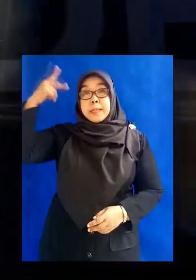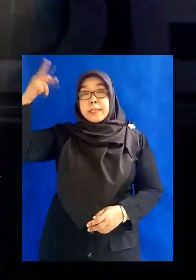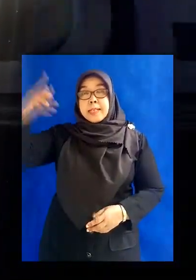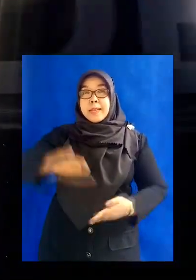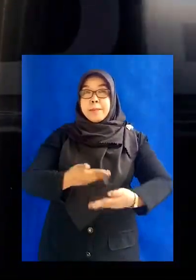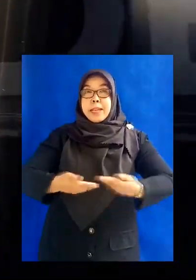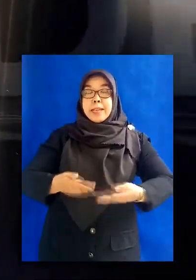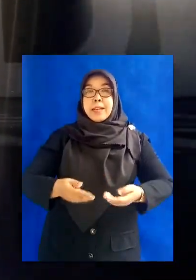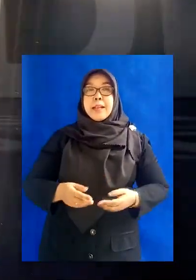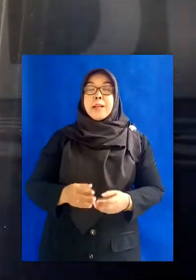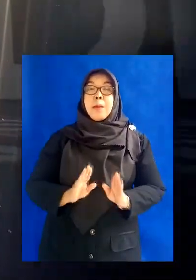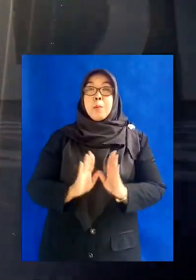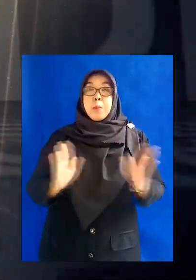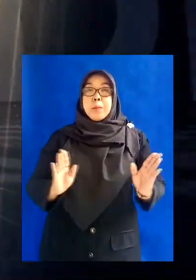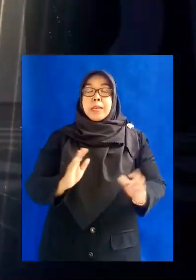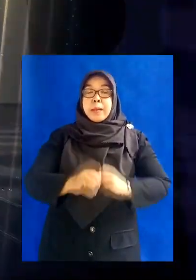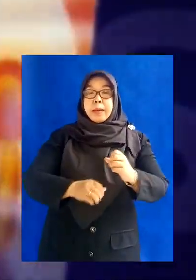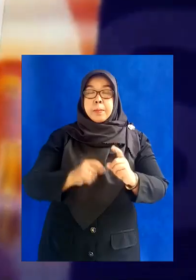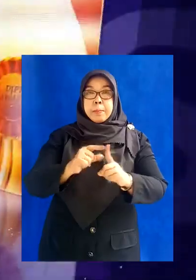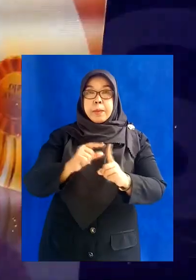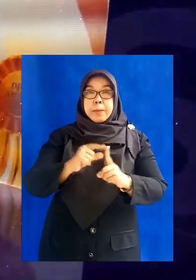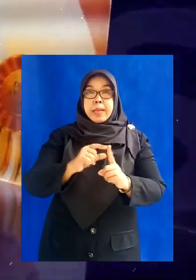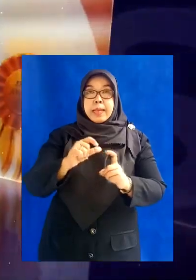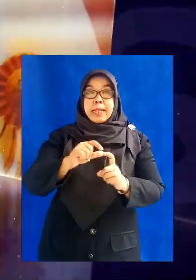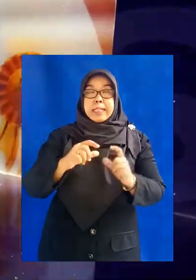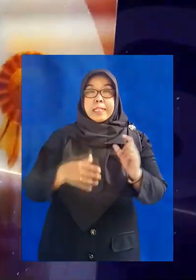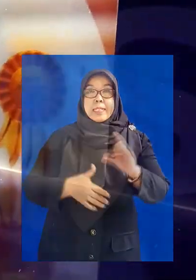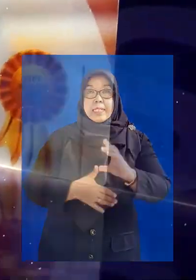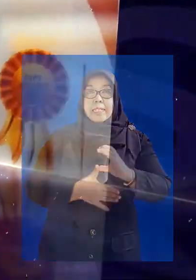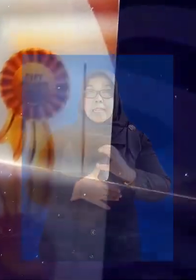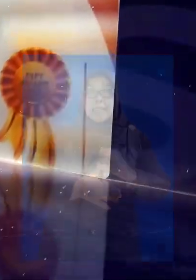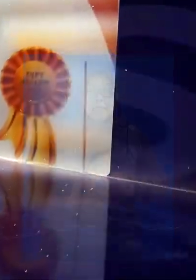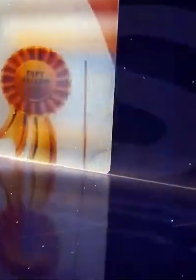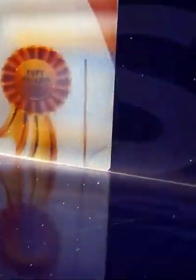Prestasi pelayanan publik PPS Cilacap.